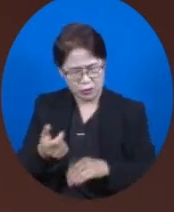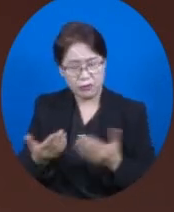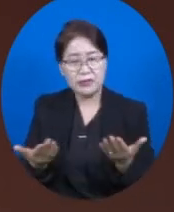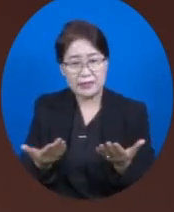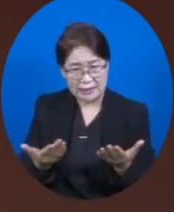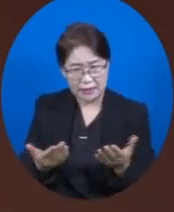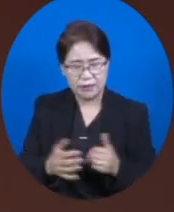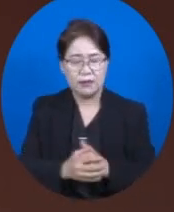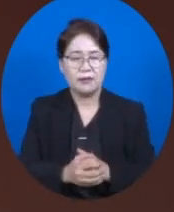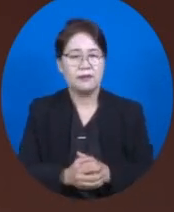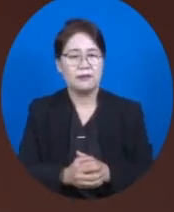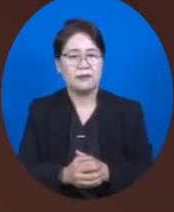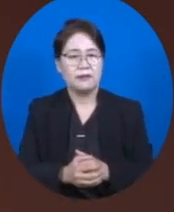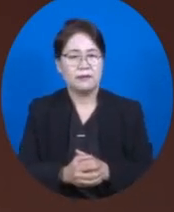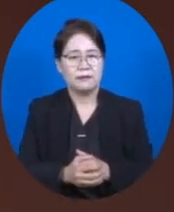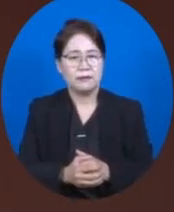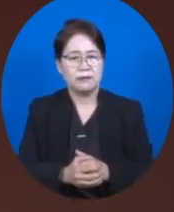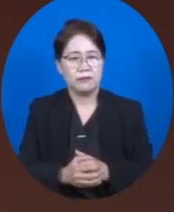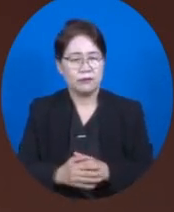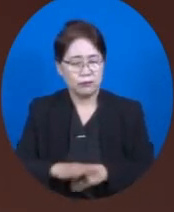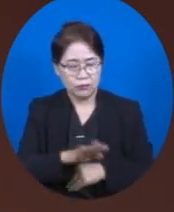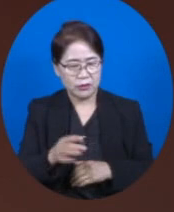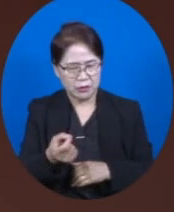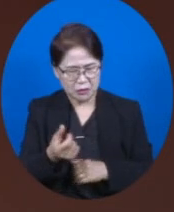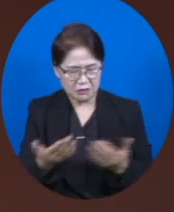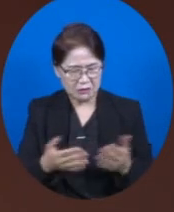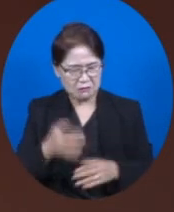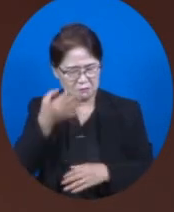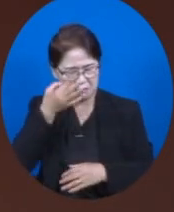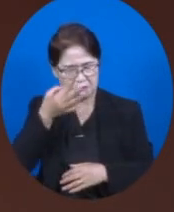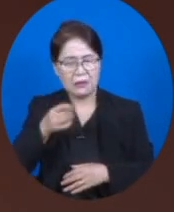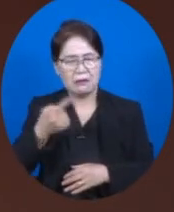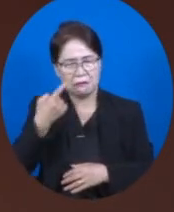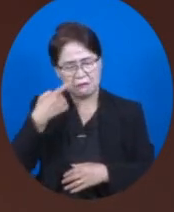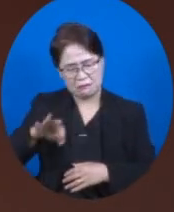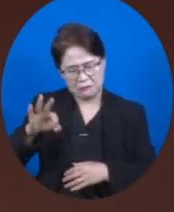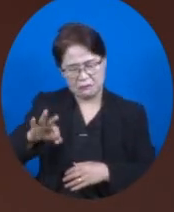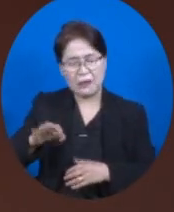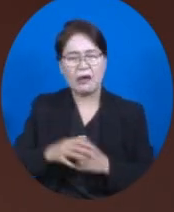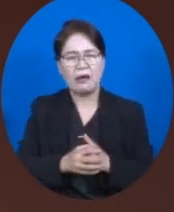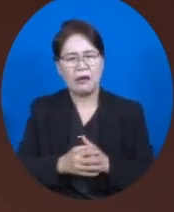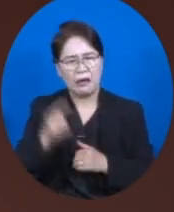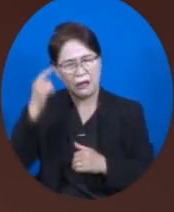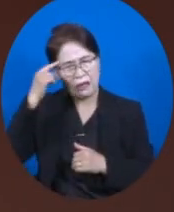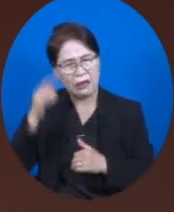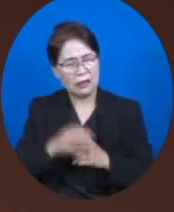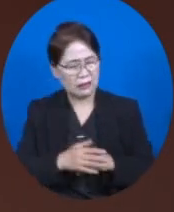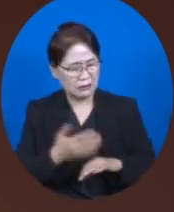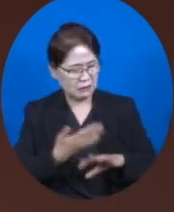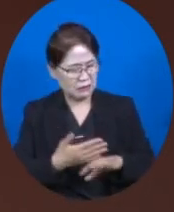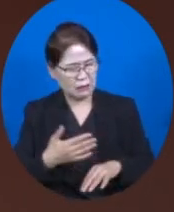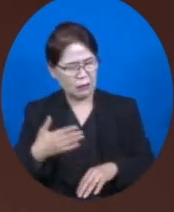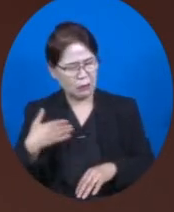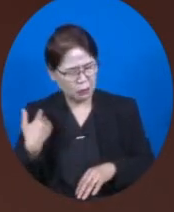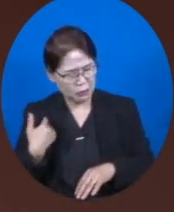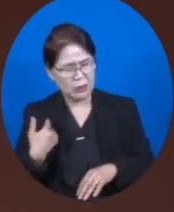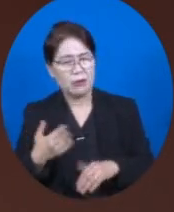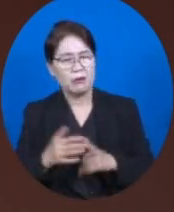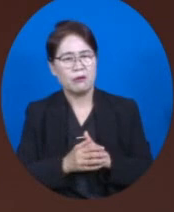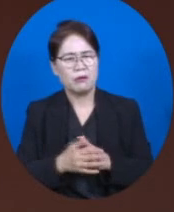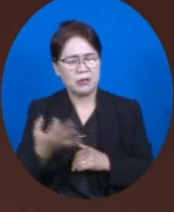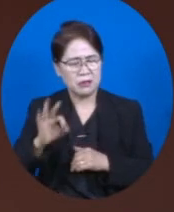일입니다 그런데 우리는 적은 일을 우습게 생각하지요 아니 남이 알아주지 않는다라고